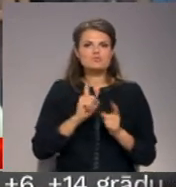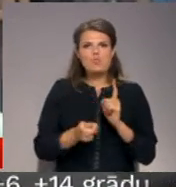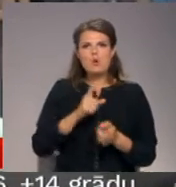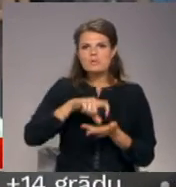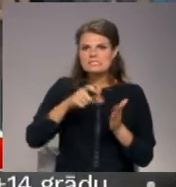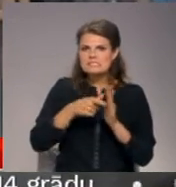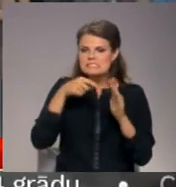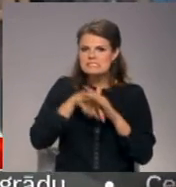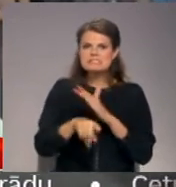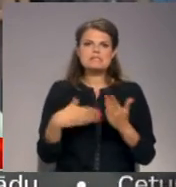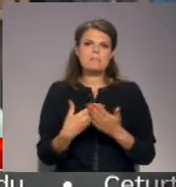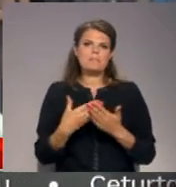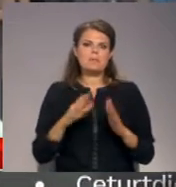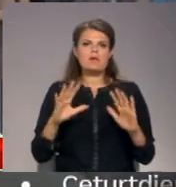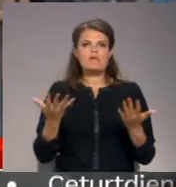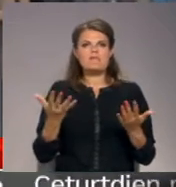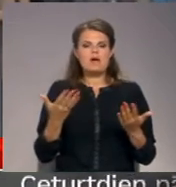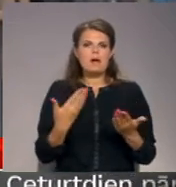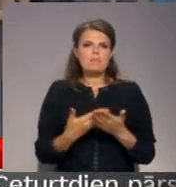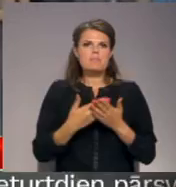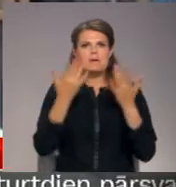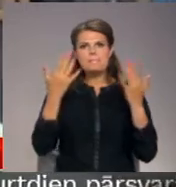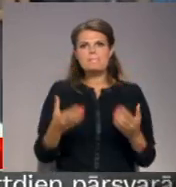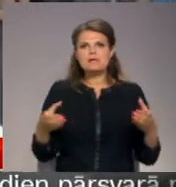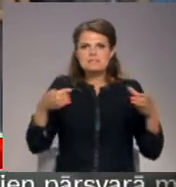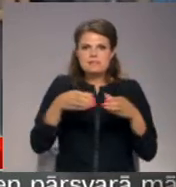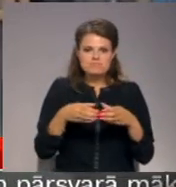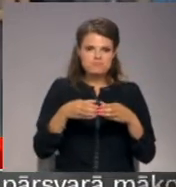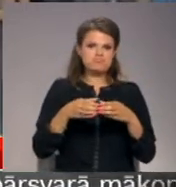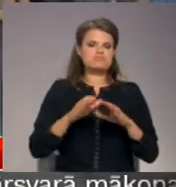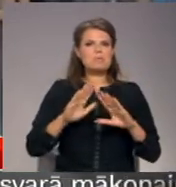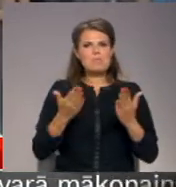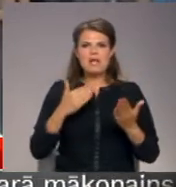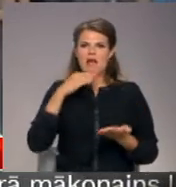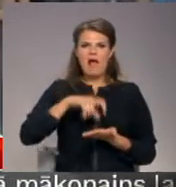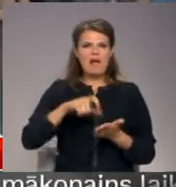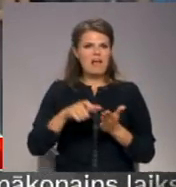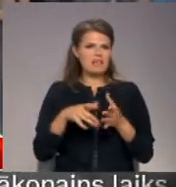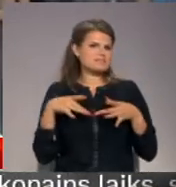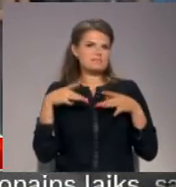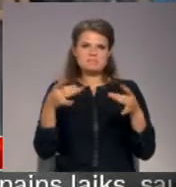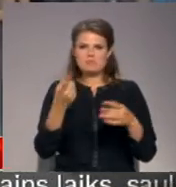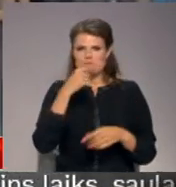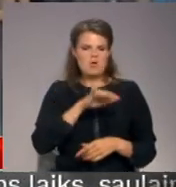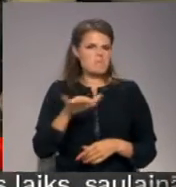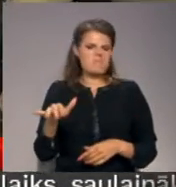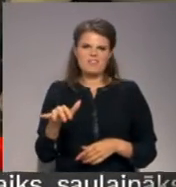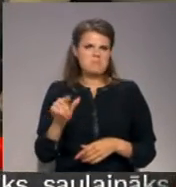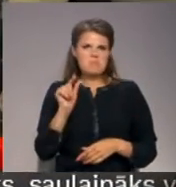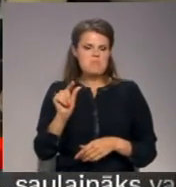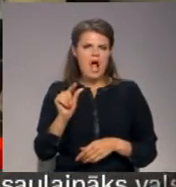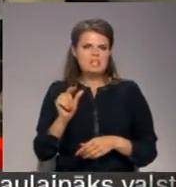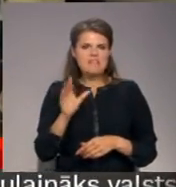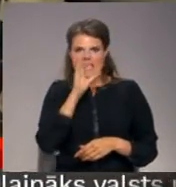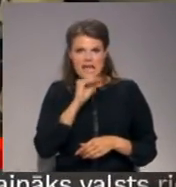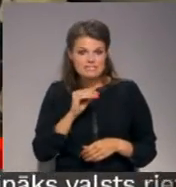skolotāji istabā vai atzīmējot varbūt kaut kādus pasākumus nekā, teiksim, inficēties no bērniem.